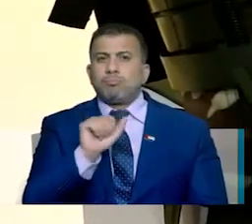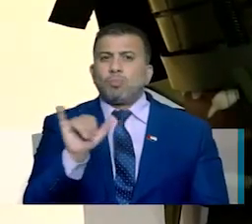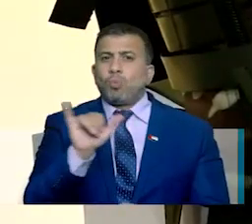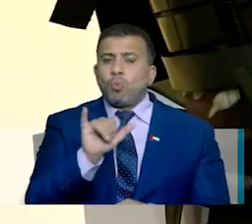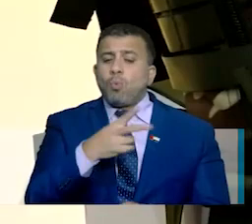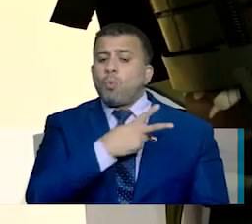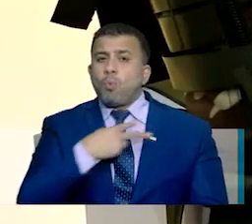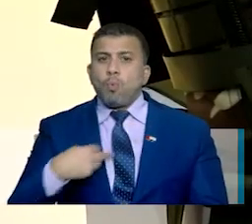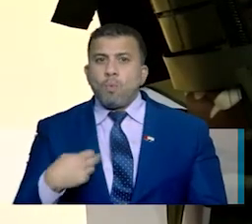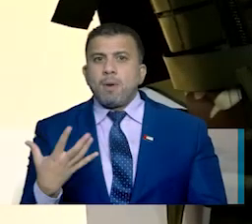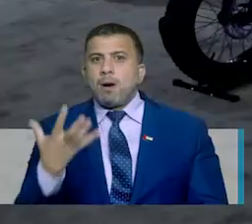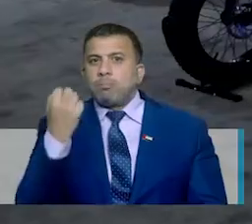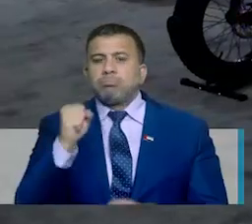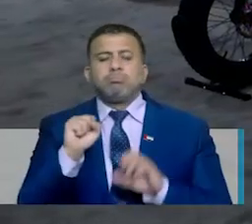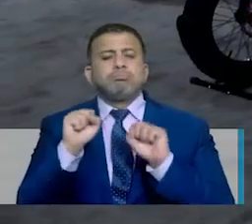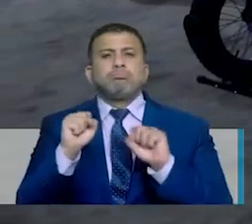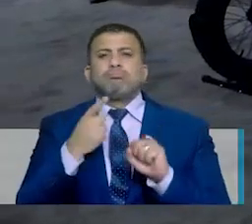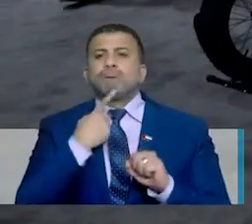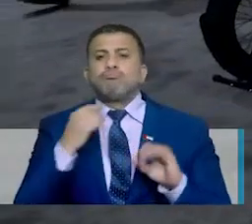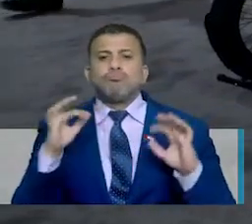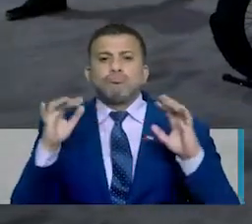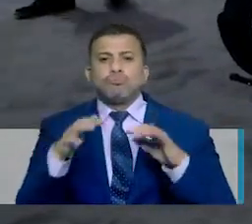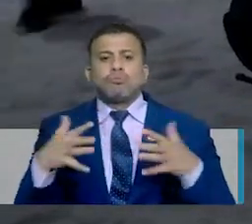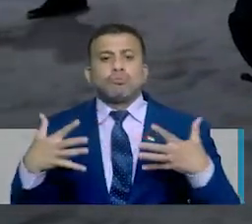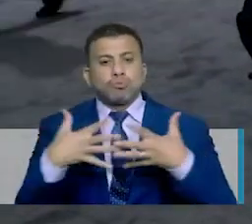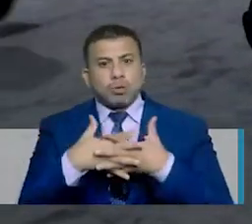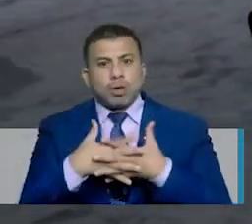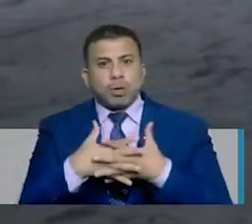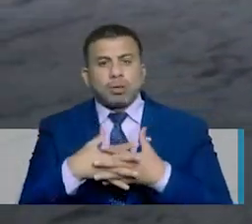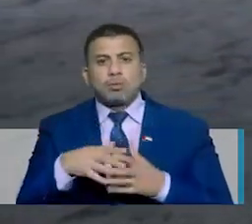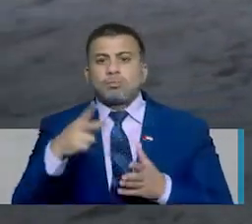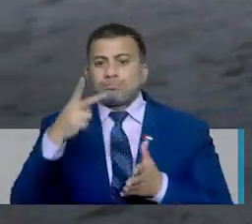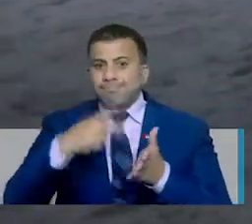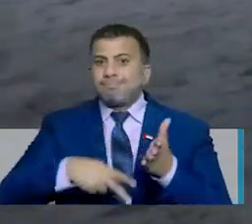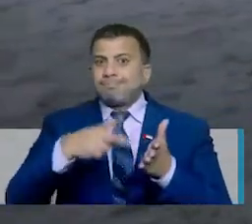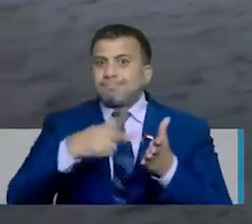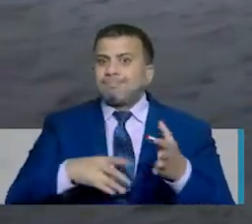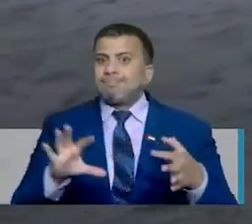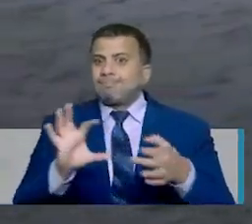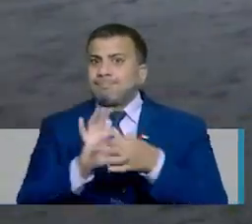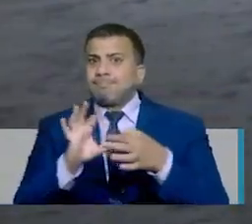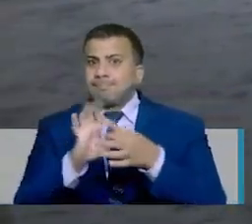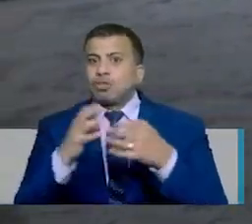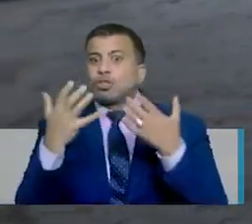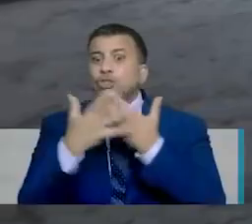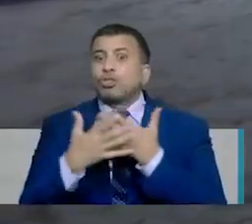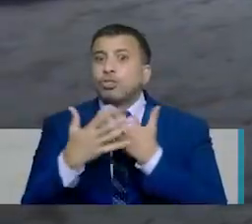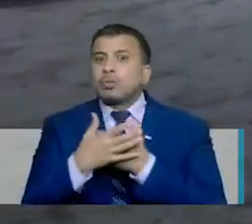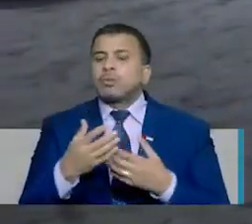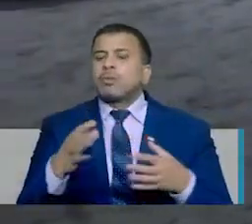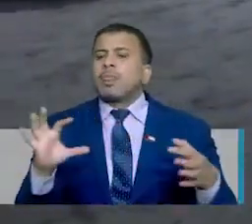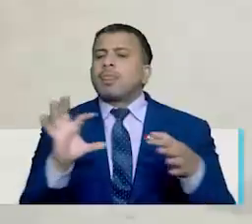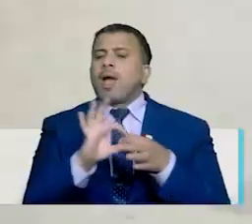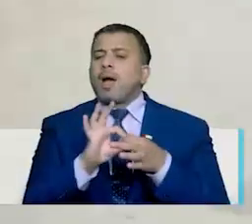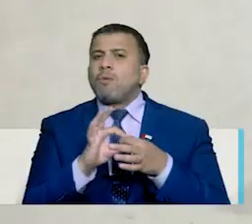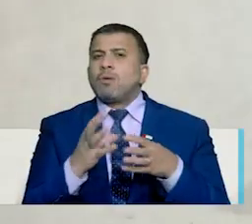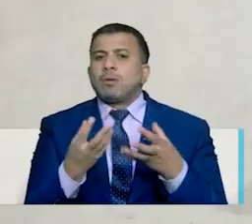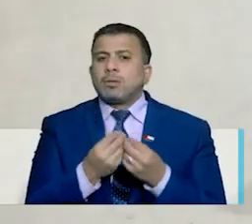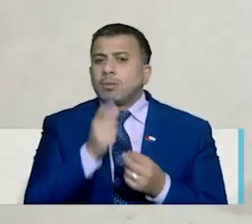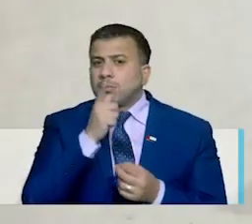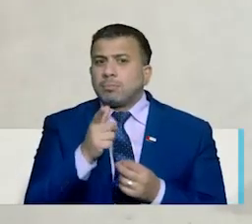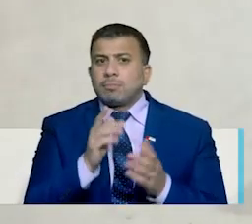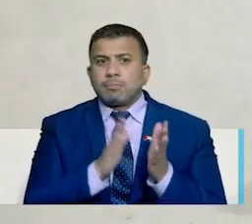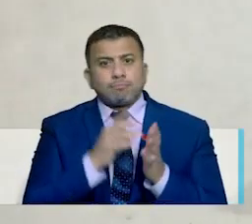القطاعين الحكومي والخاص لإبرام الشراكات والصفقات التجارية وتعزيز علاقات التعاون